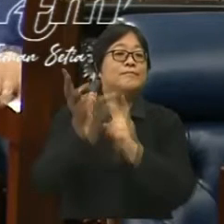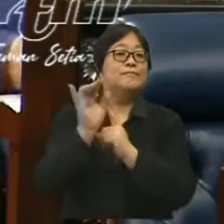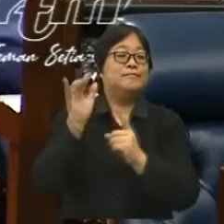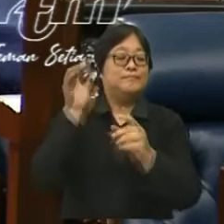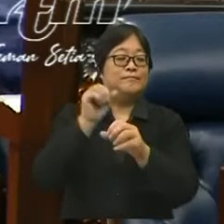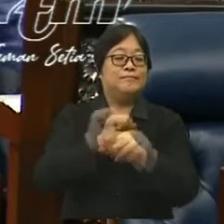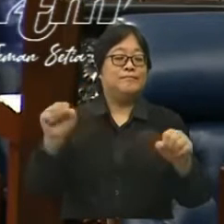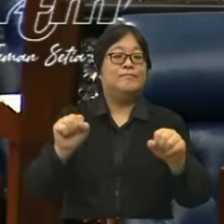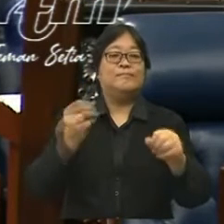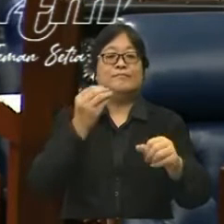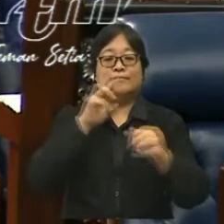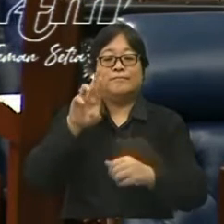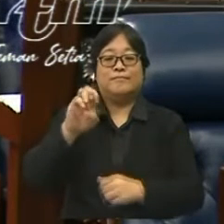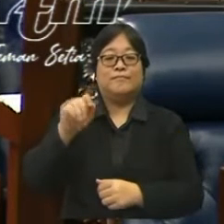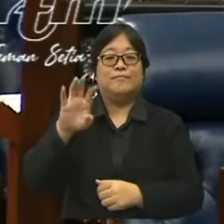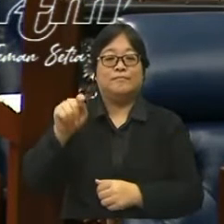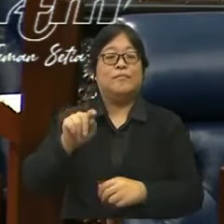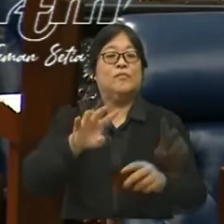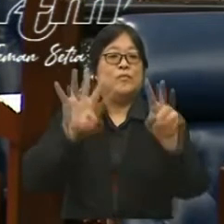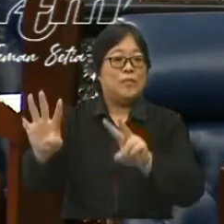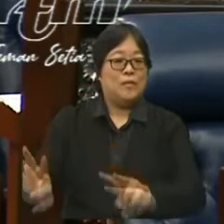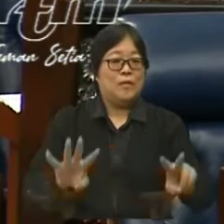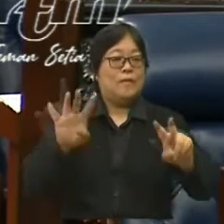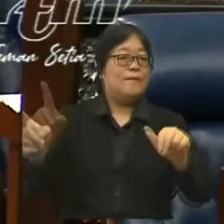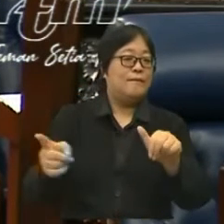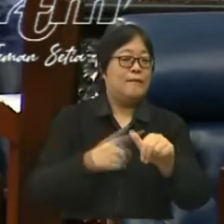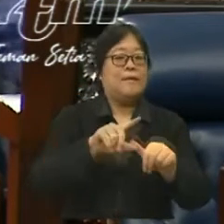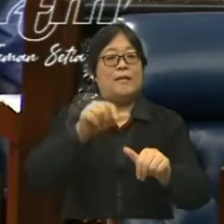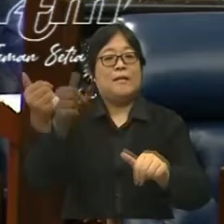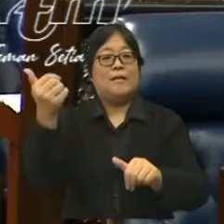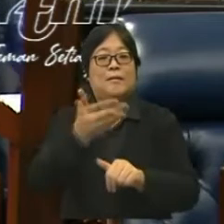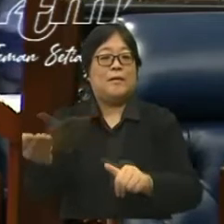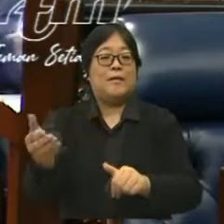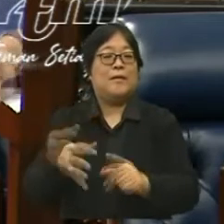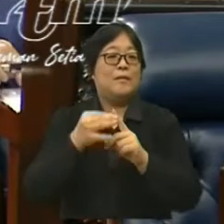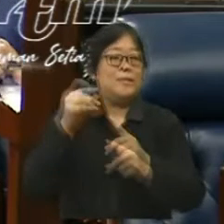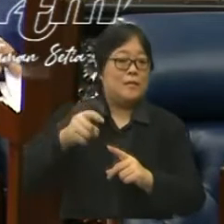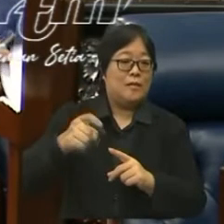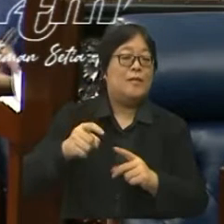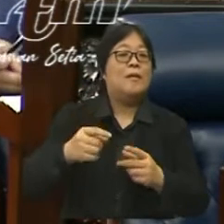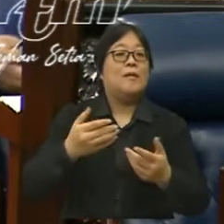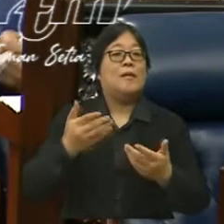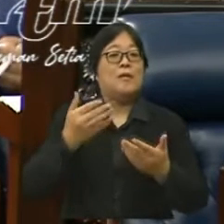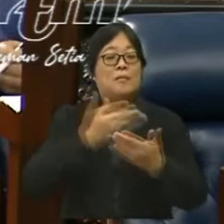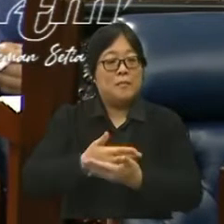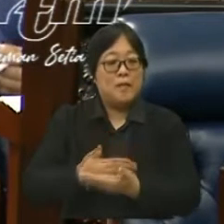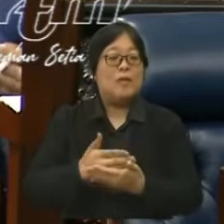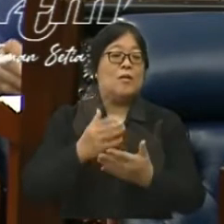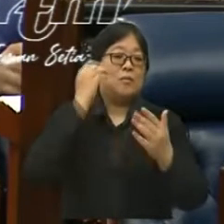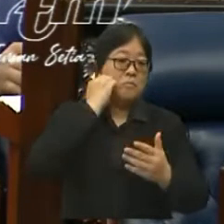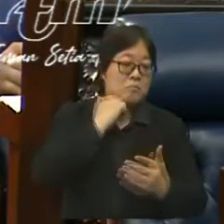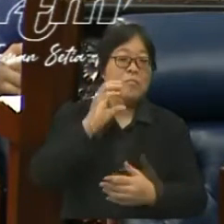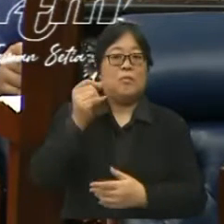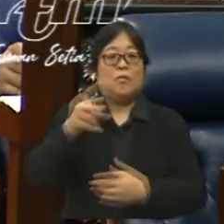juga akan menyediakan makanan retort dalam tempoh 24 jam pertama dan lain-lain barangan keperluan khas bayi warga emas dan OKU